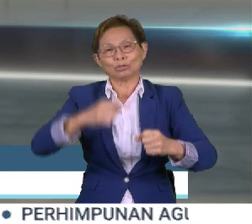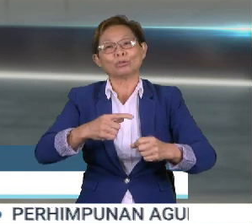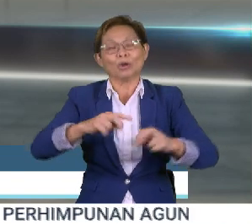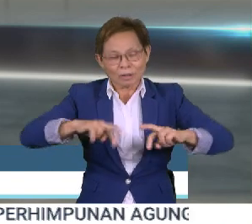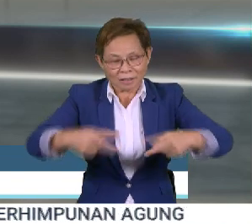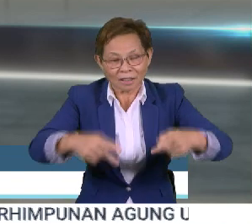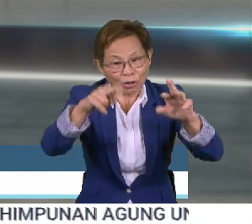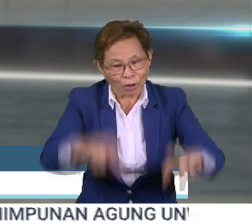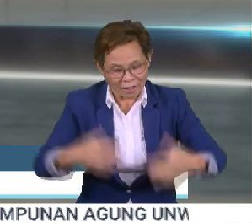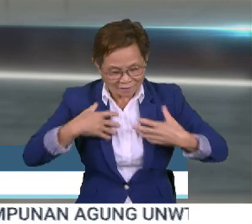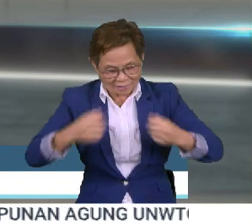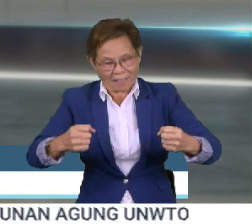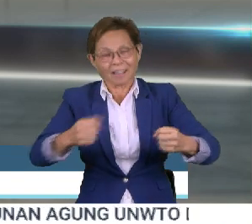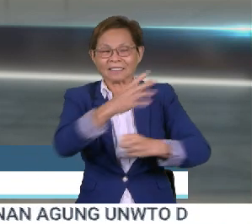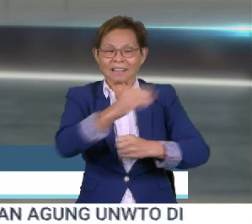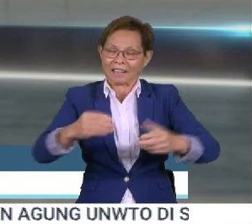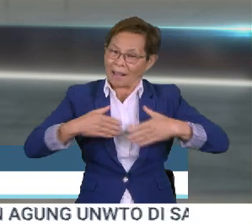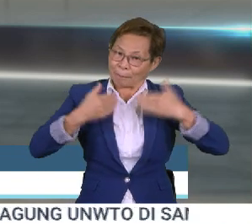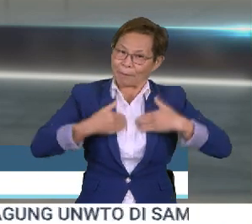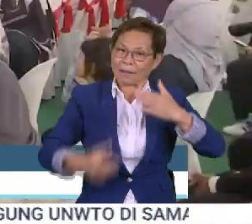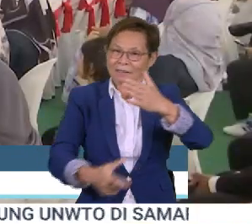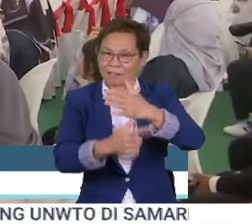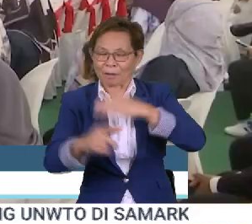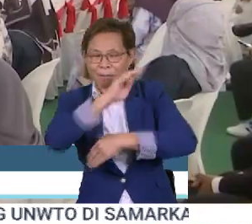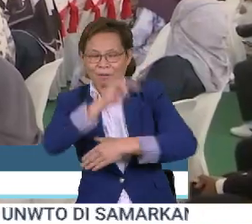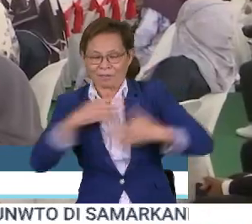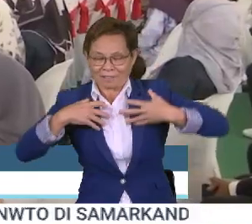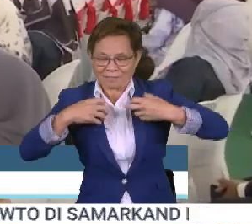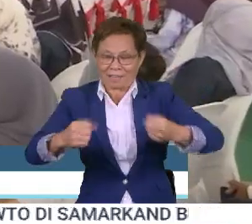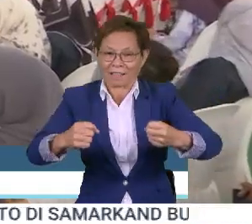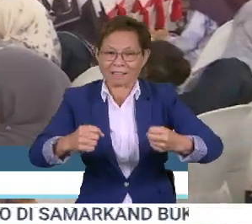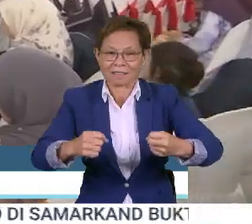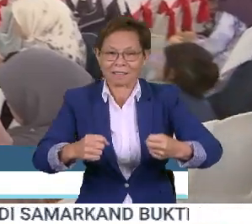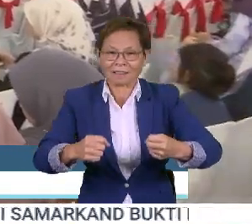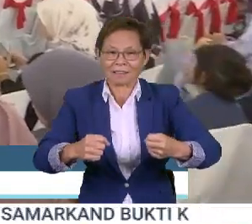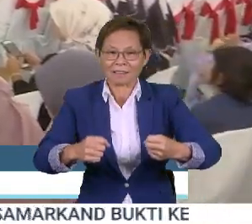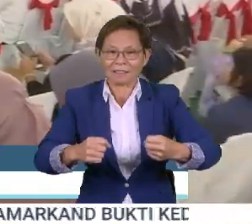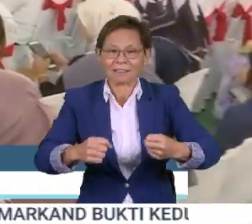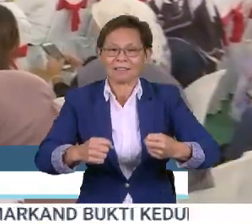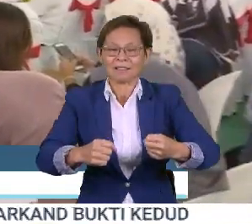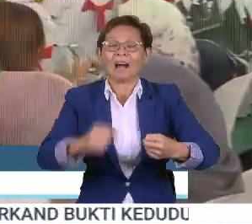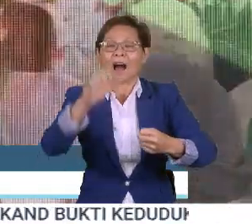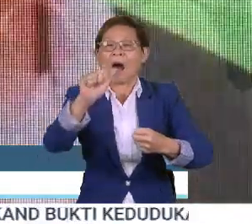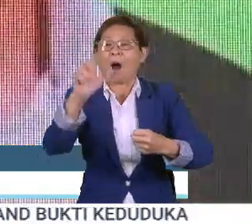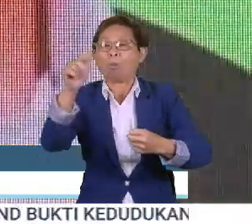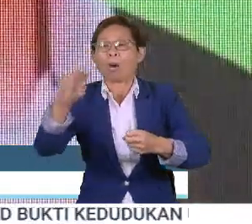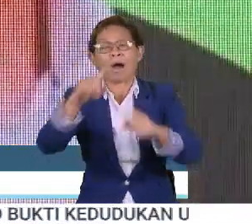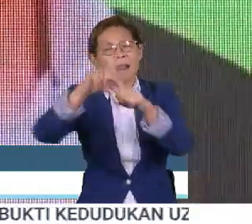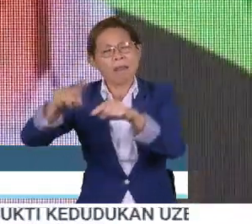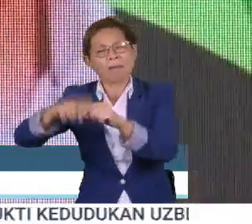yang sehat sejahtera menurut timbangan Menteri Kesehatan lukanis mana awan